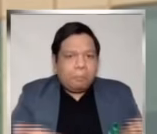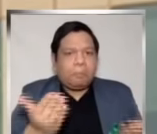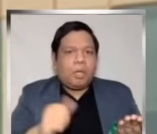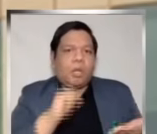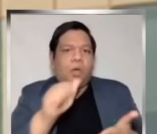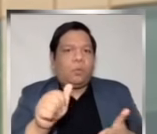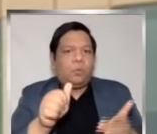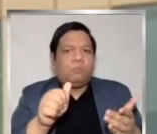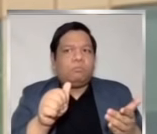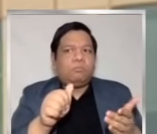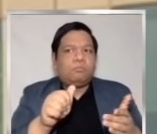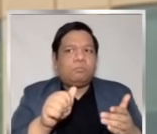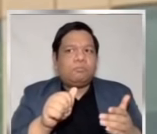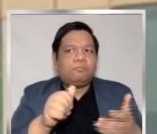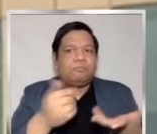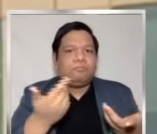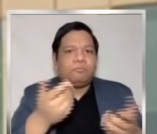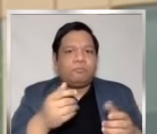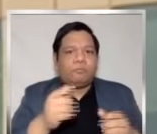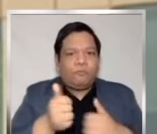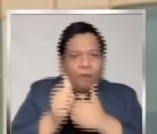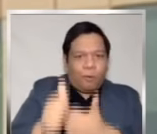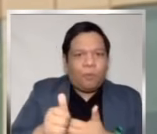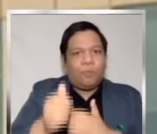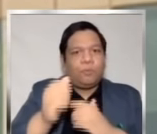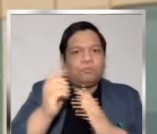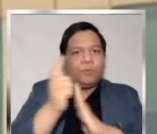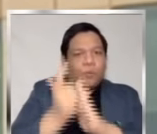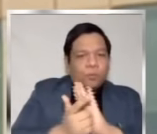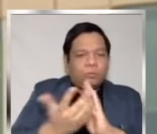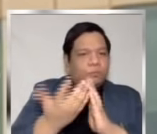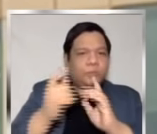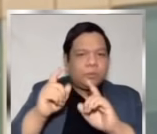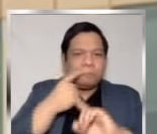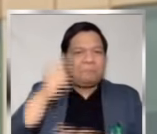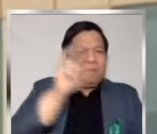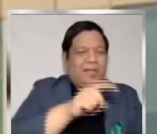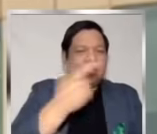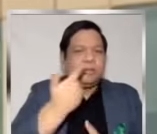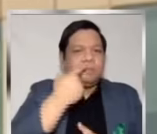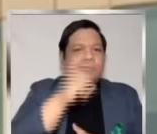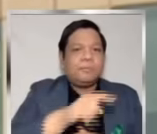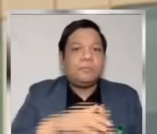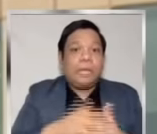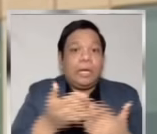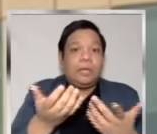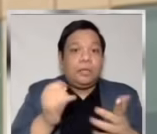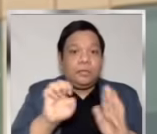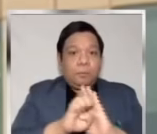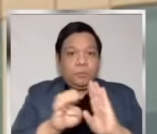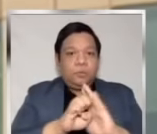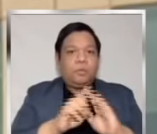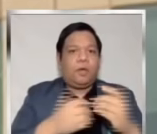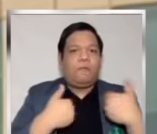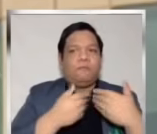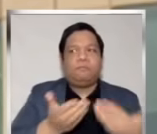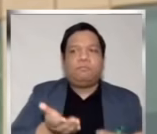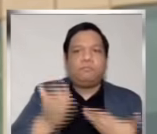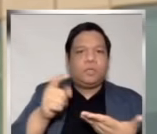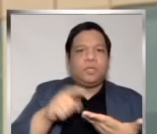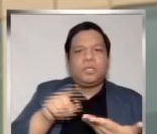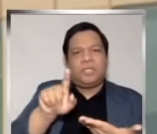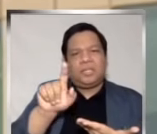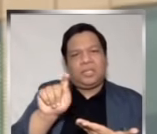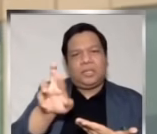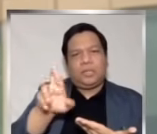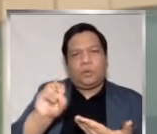yung order. Ah, no? Depende kasi like kung meron restraining order o TR o temporary restraining order,